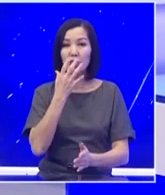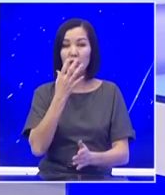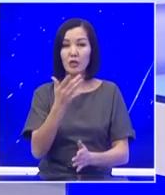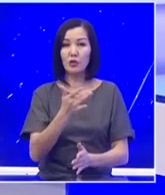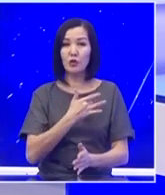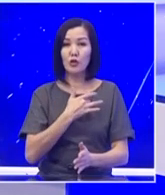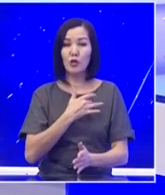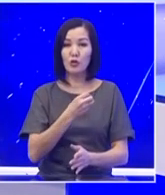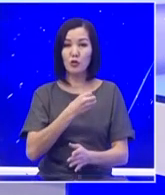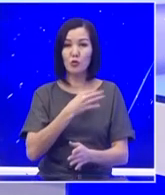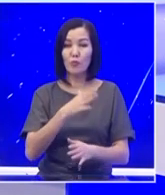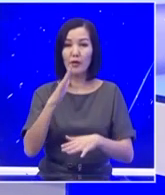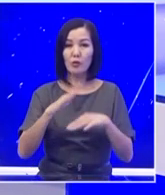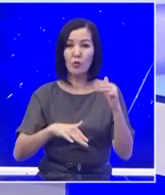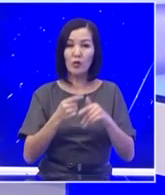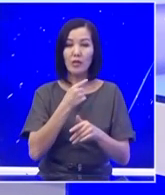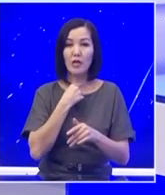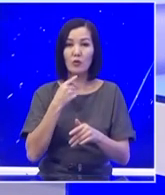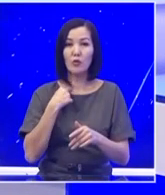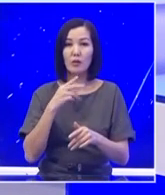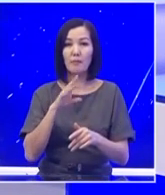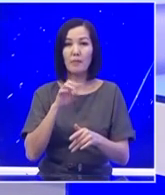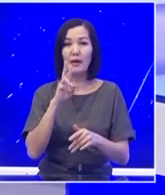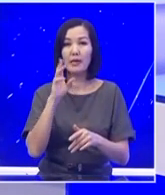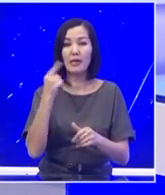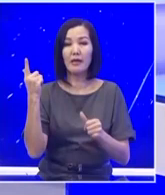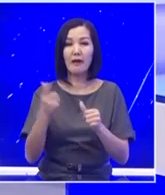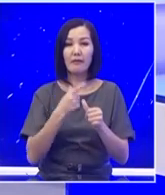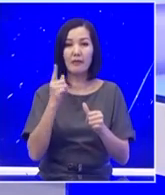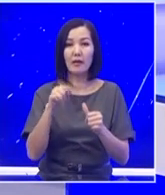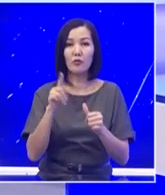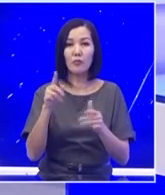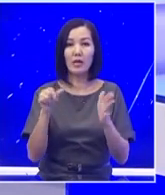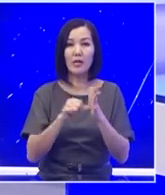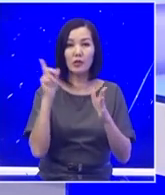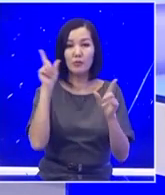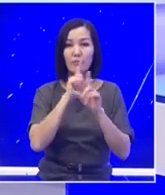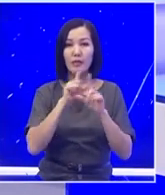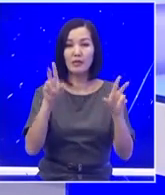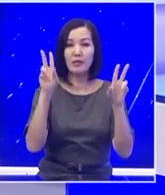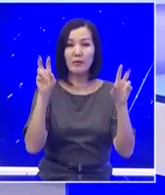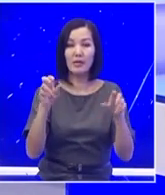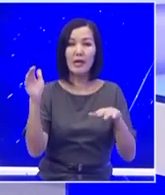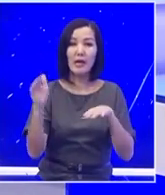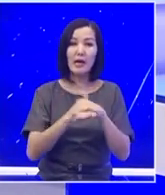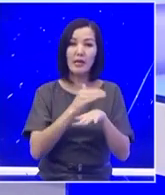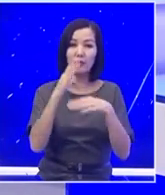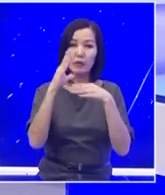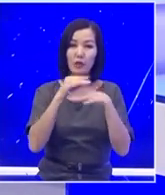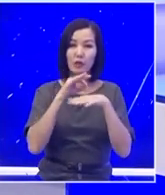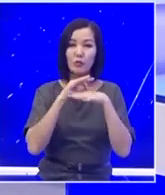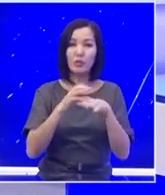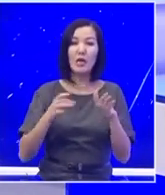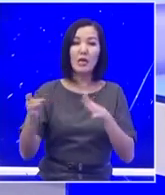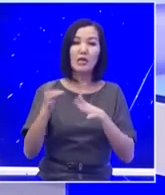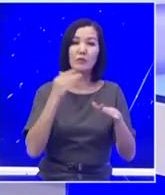Жылы жүрек, жомарт қол Талдықорғанда Антон Макаренко атындағы нөмір 6-шы орта мектепте осындай атаумен қайырымдылық кеші өтті. Бұл